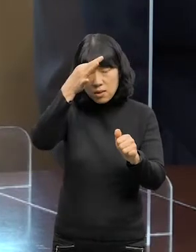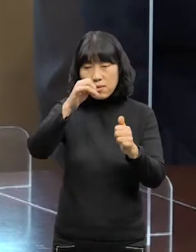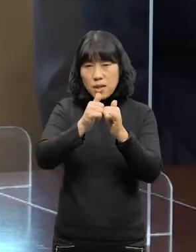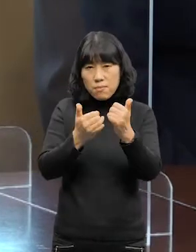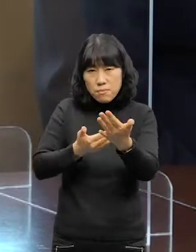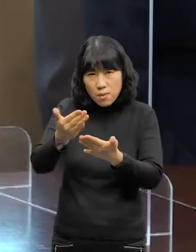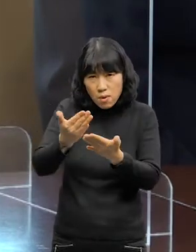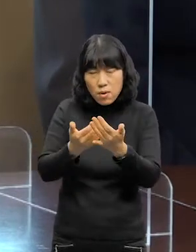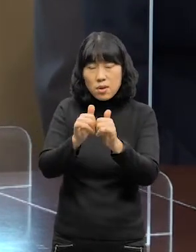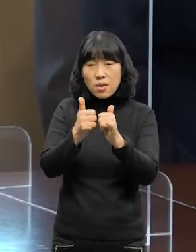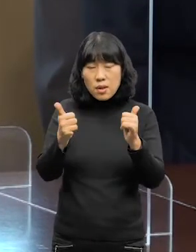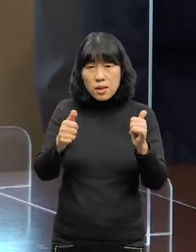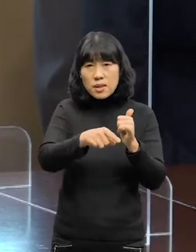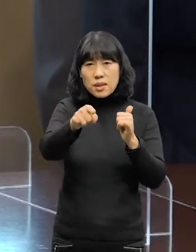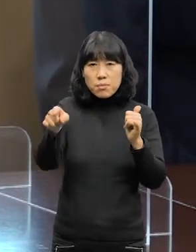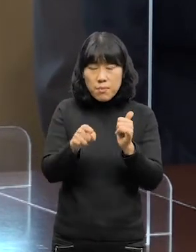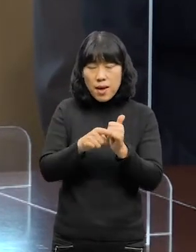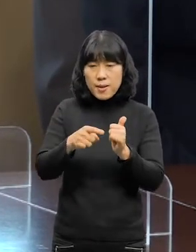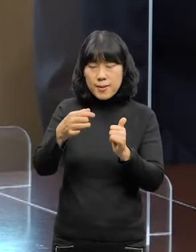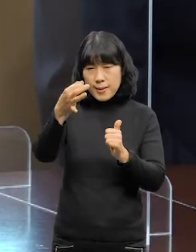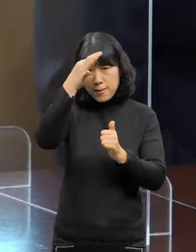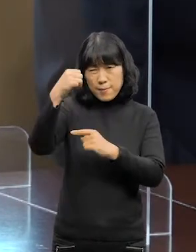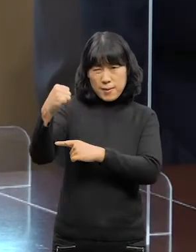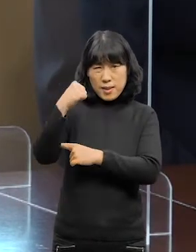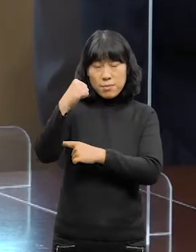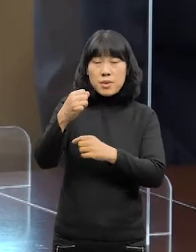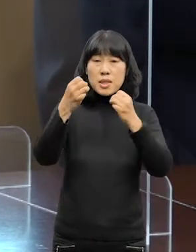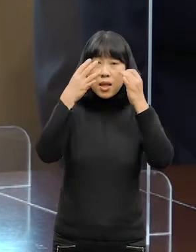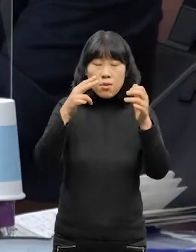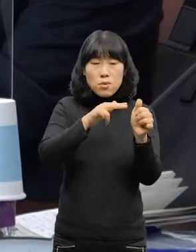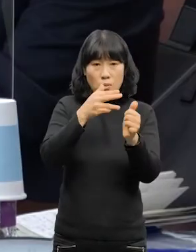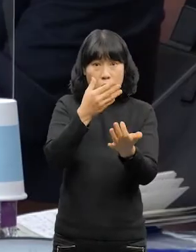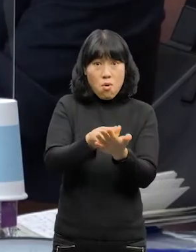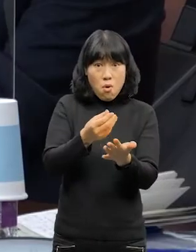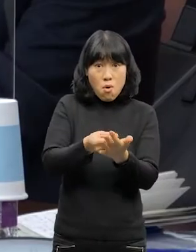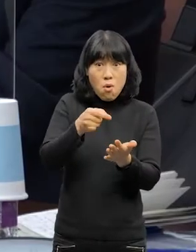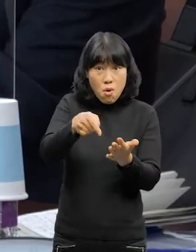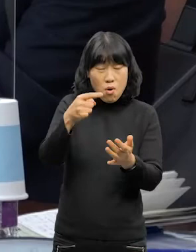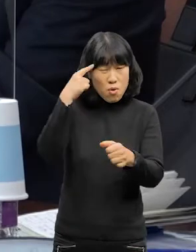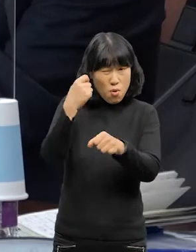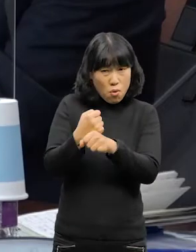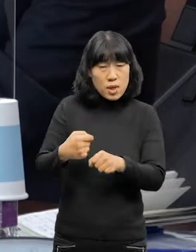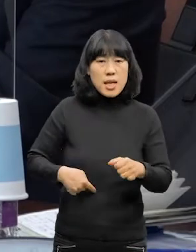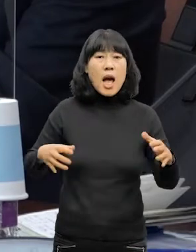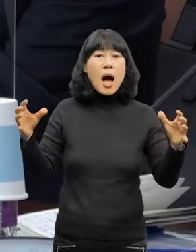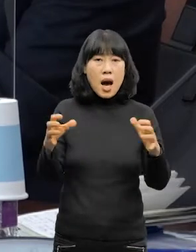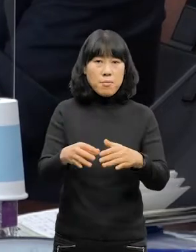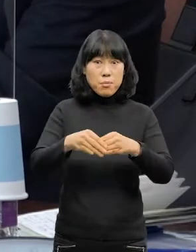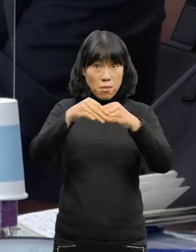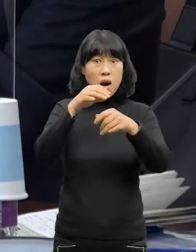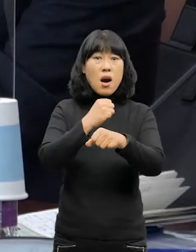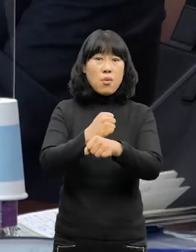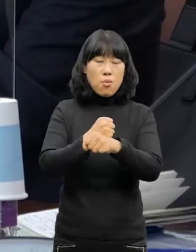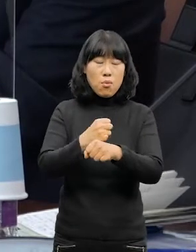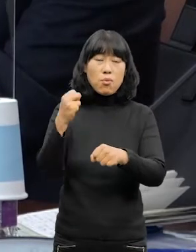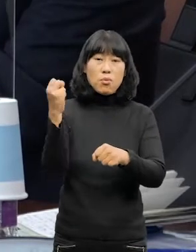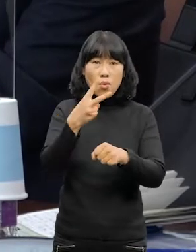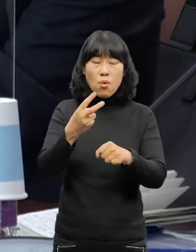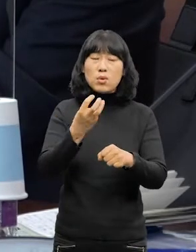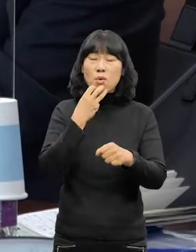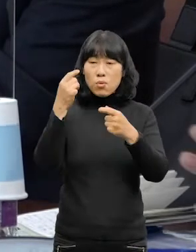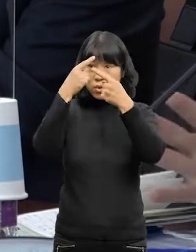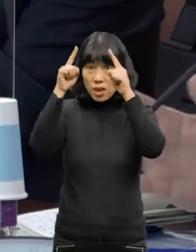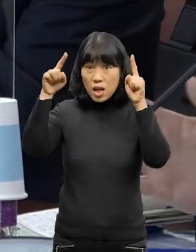저비용 고성능 고전력 효율에 새로운 AI 클라우드 연구 개발 및 상용화에 협력하고 서울대의